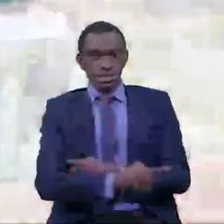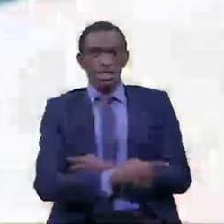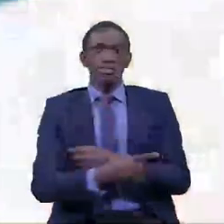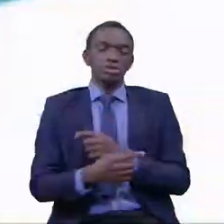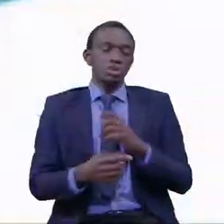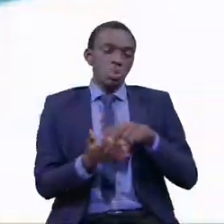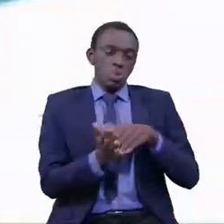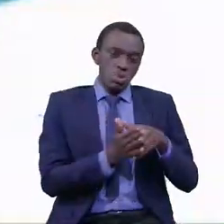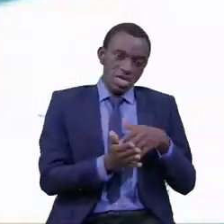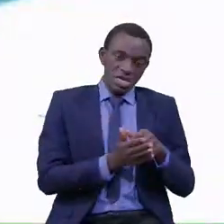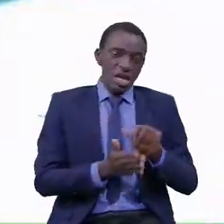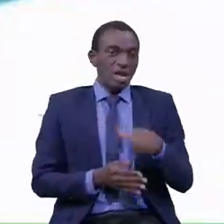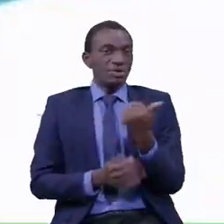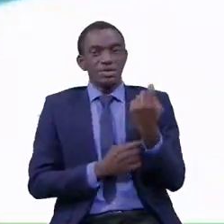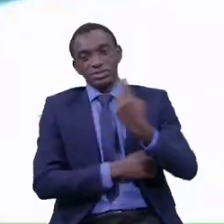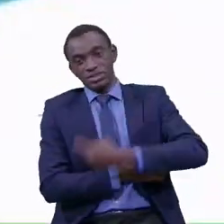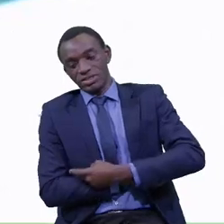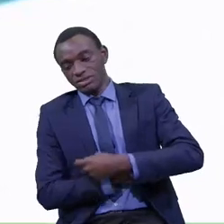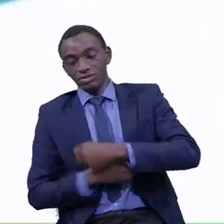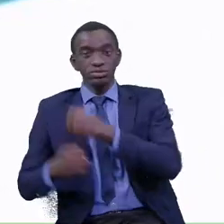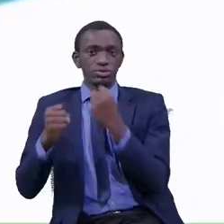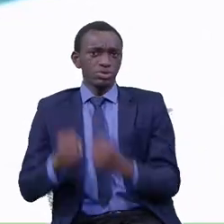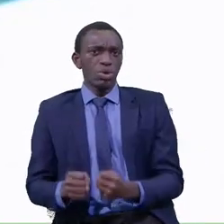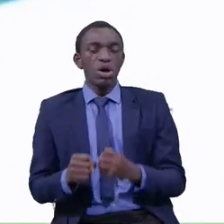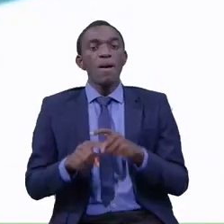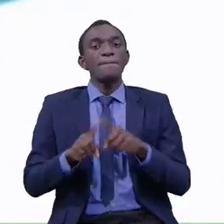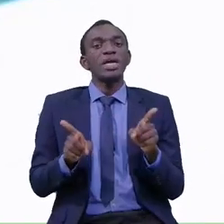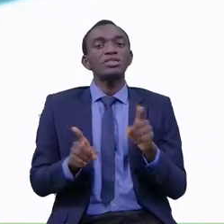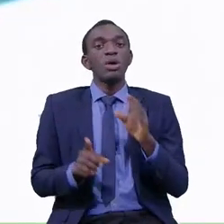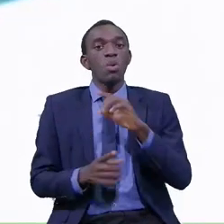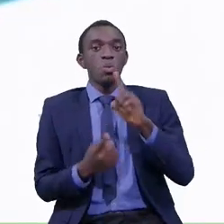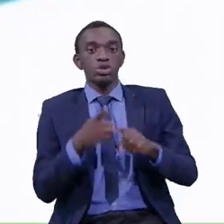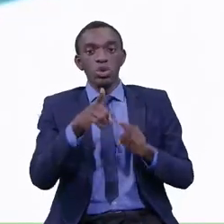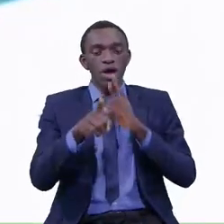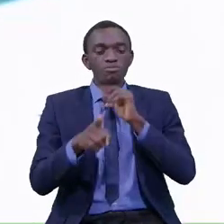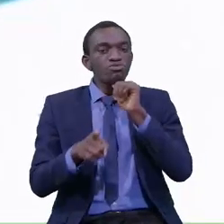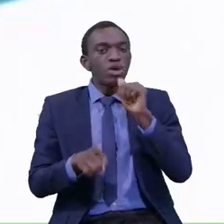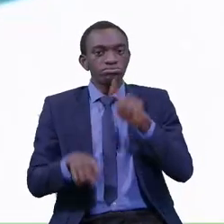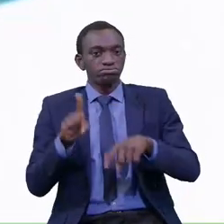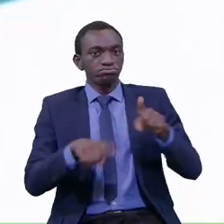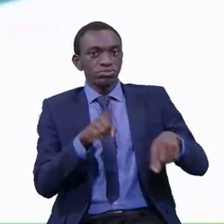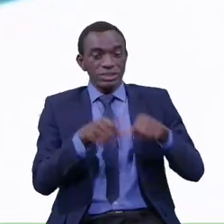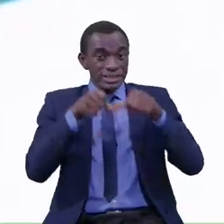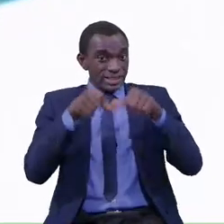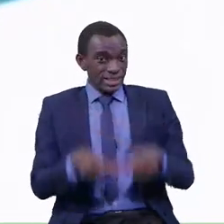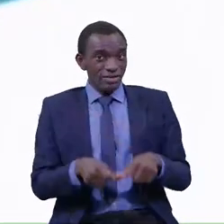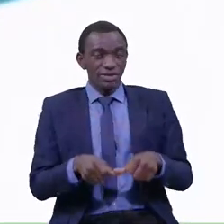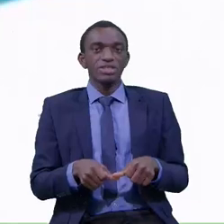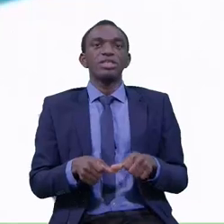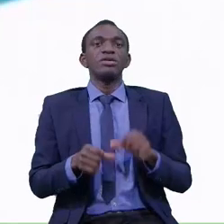jour, ils sont forts. Mais quand vous êtes ferme, premièrement, la grâce pour le